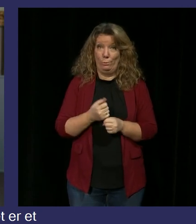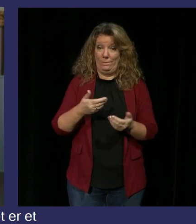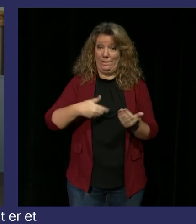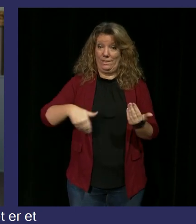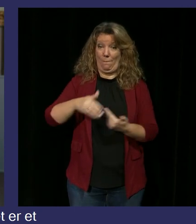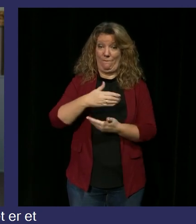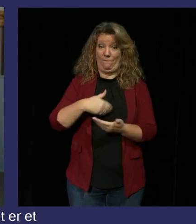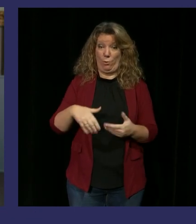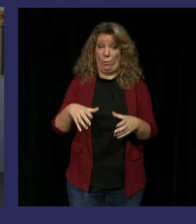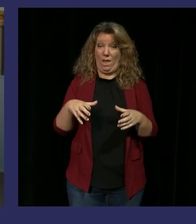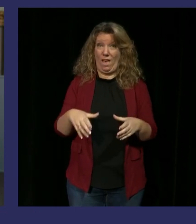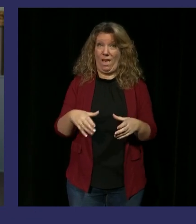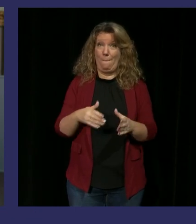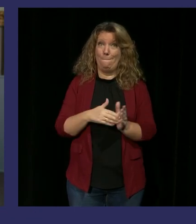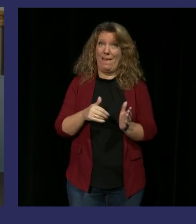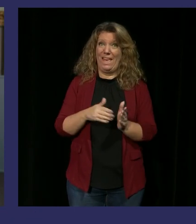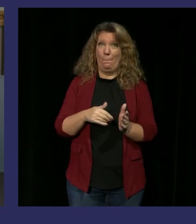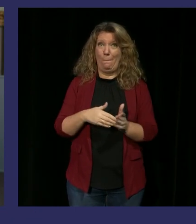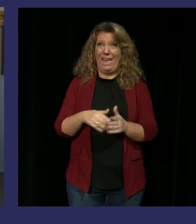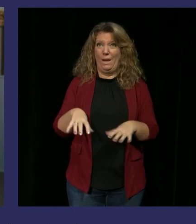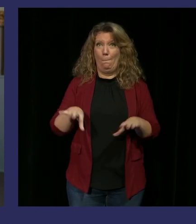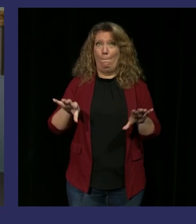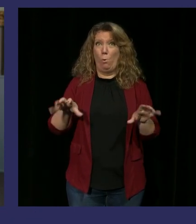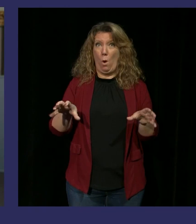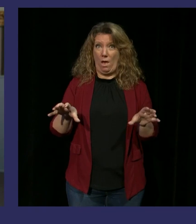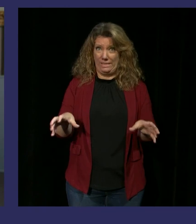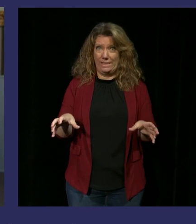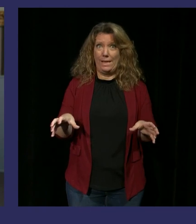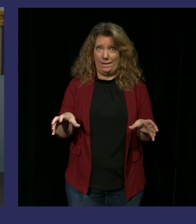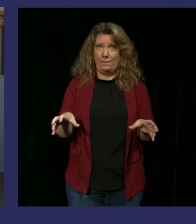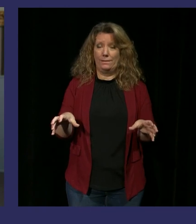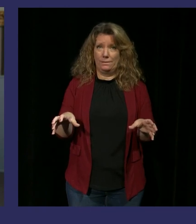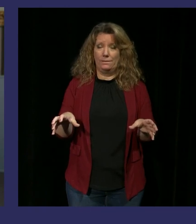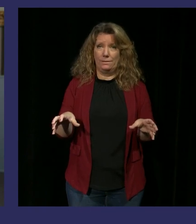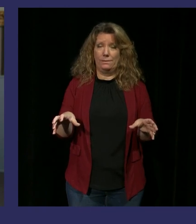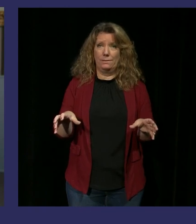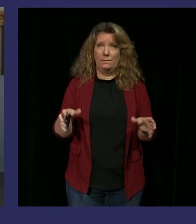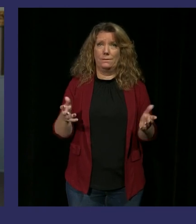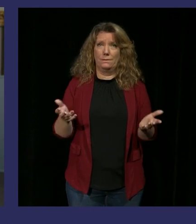mer polarisert. Og at